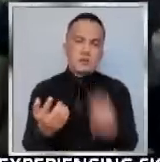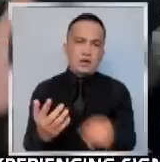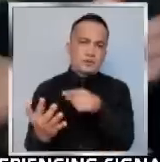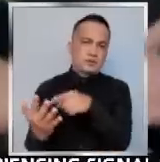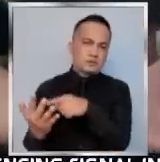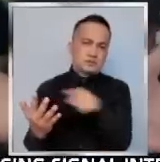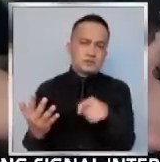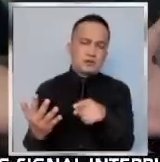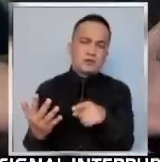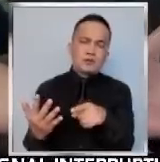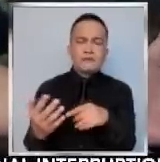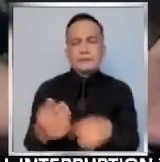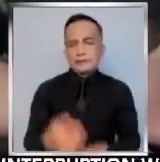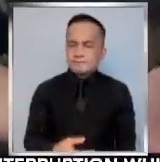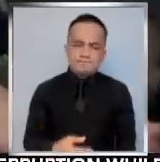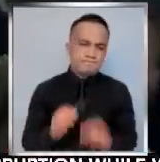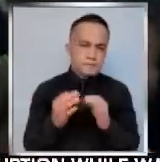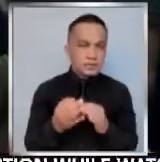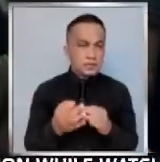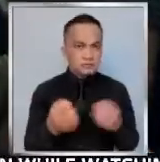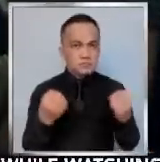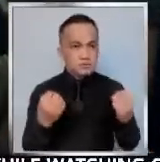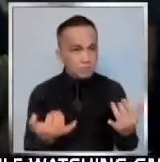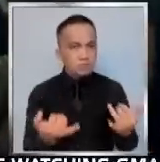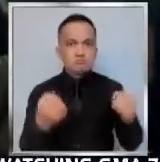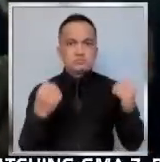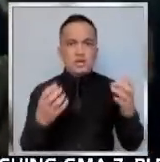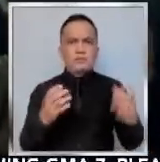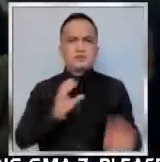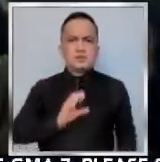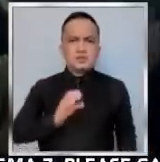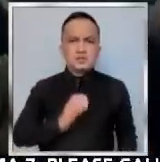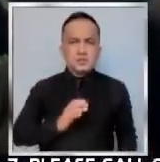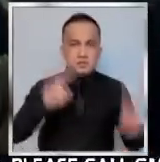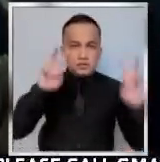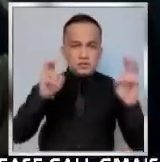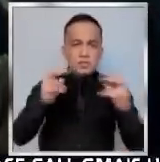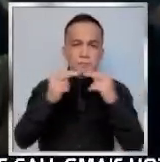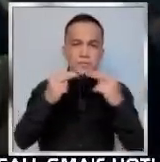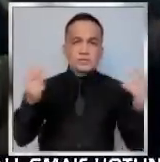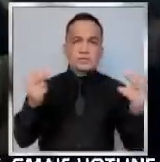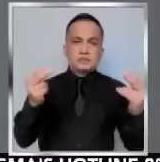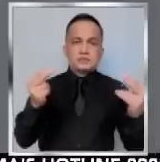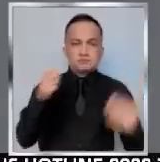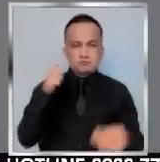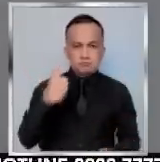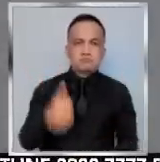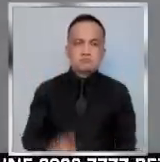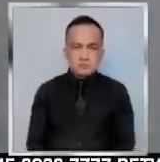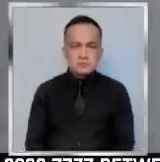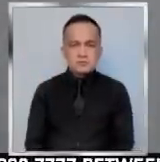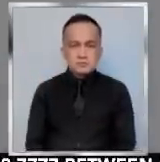buhay. At sa mga sandaling ito, Mel, dagsa ang mga nakikiramay para sa tinaguriang bayani. Saan Dawa